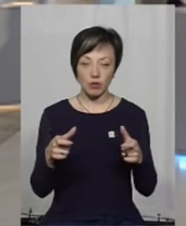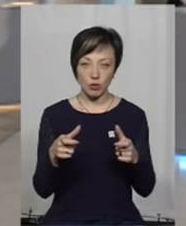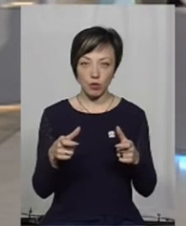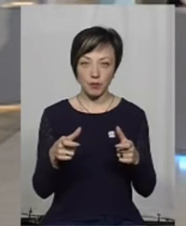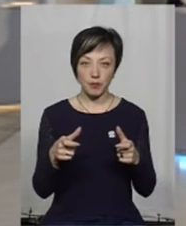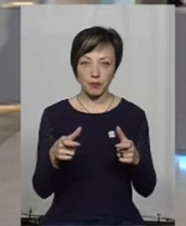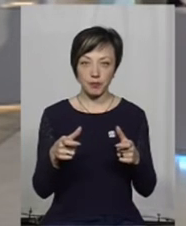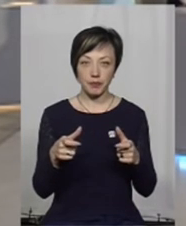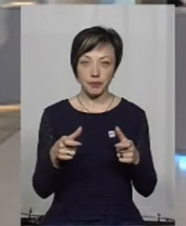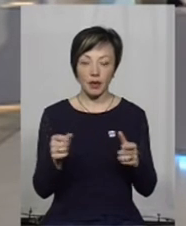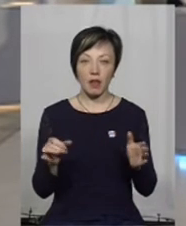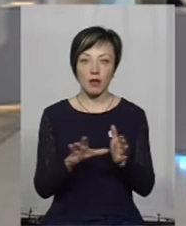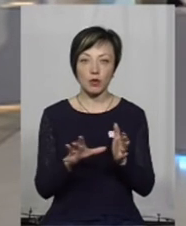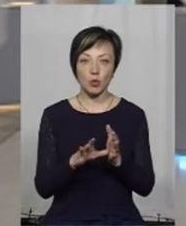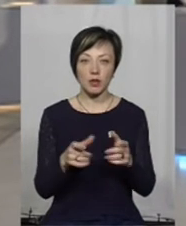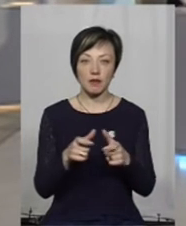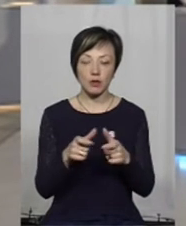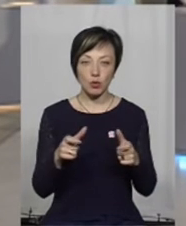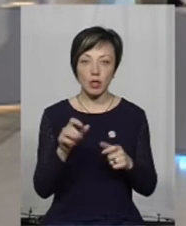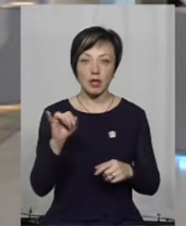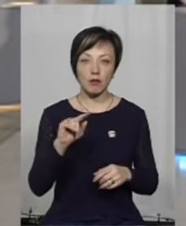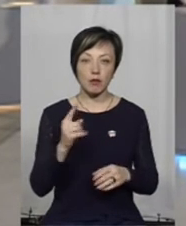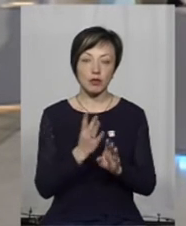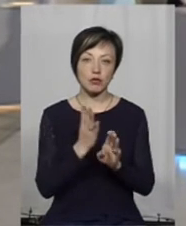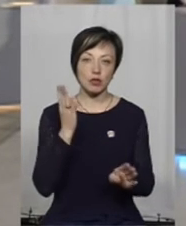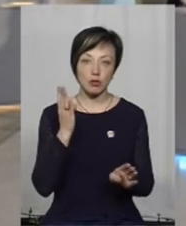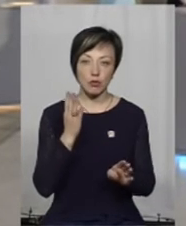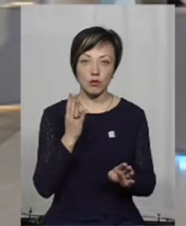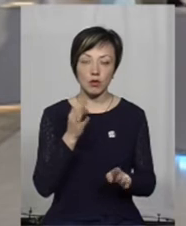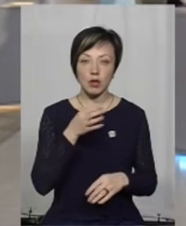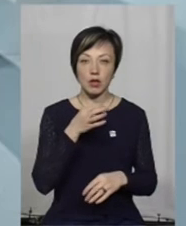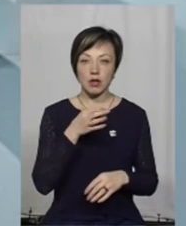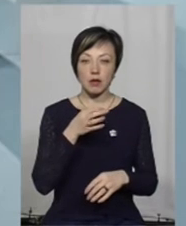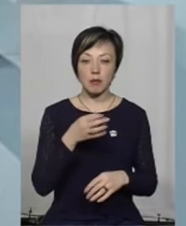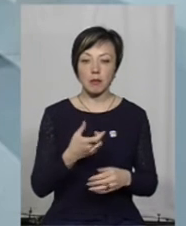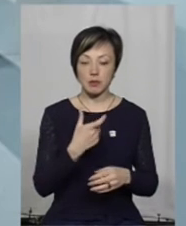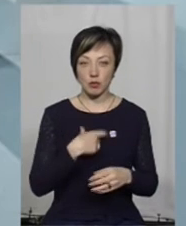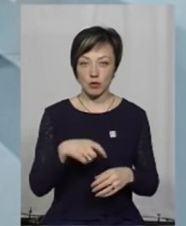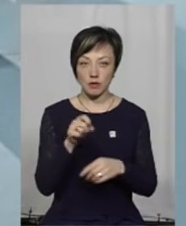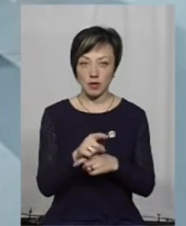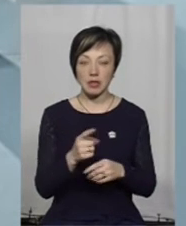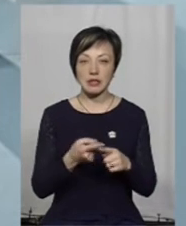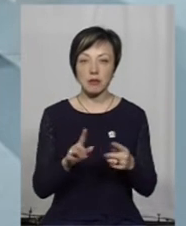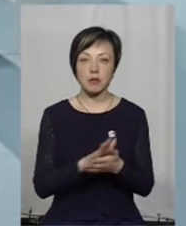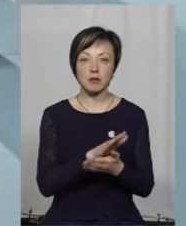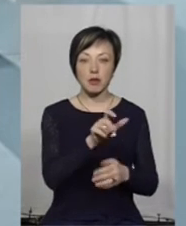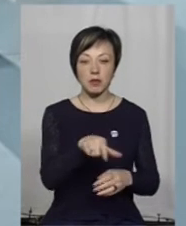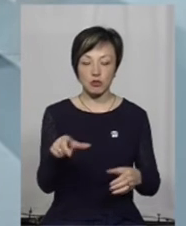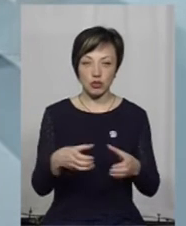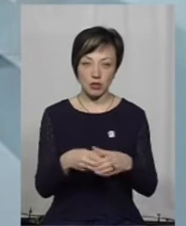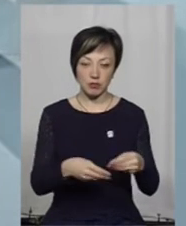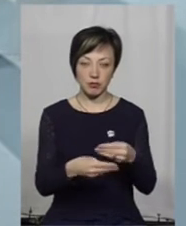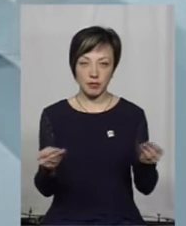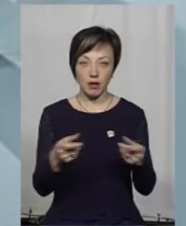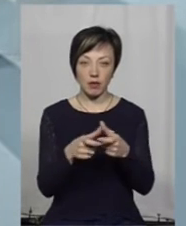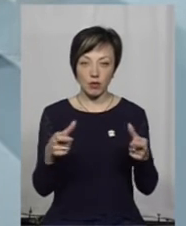єдиного електронного квитка. І в першу чергу безпосередньо ми ставимо перед собою задачу, це пасажири пільгової категорії, для того, щоб